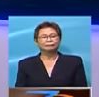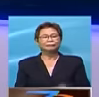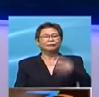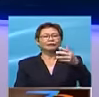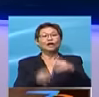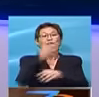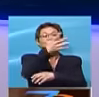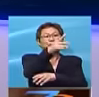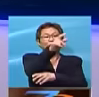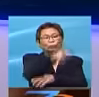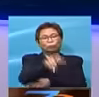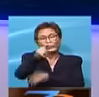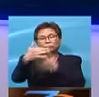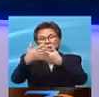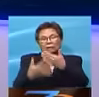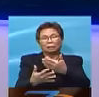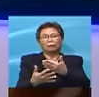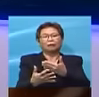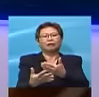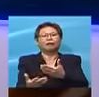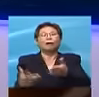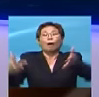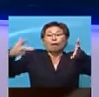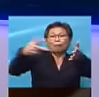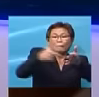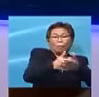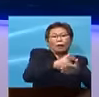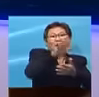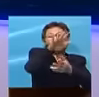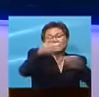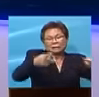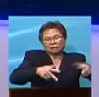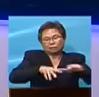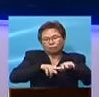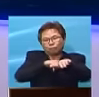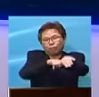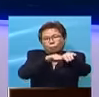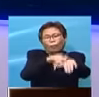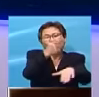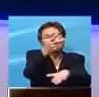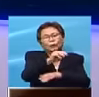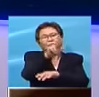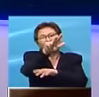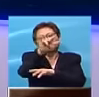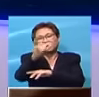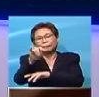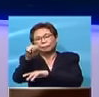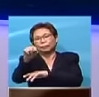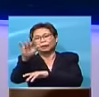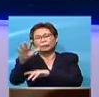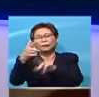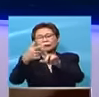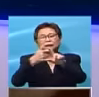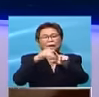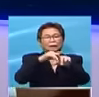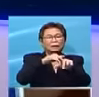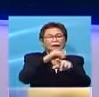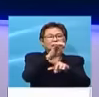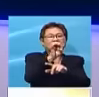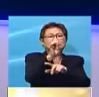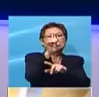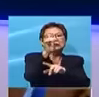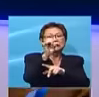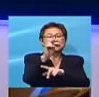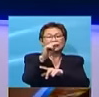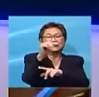15 orangang cedera selepas terbabit dalam kemalangan melibatkan lima kenderaan di Kil 36.5 dari sedenak menghala ke